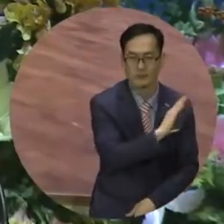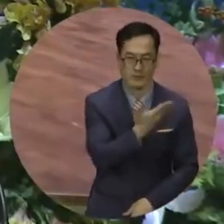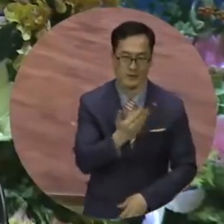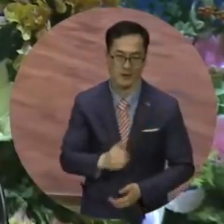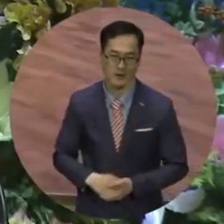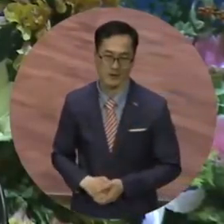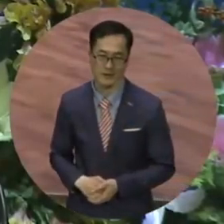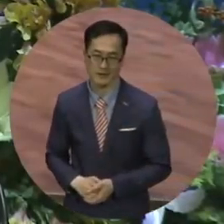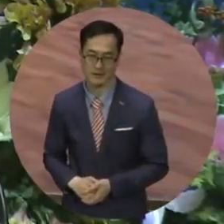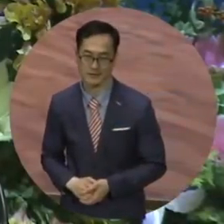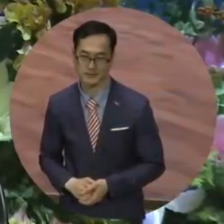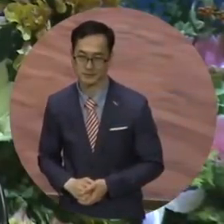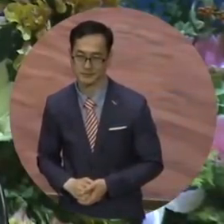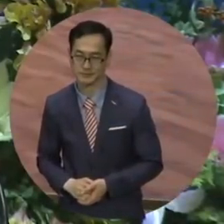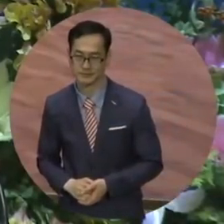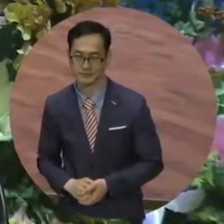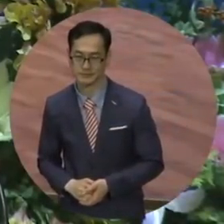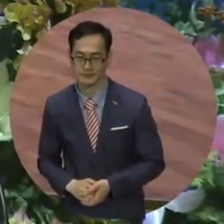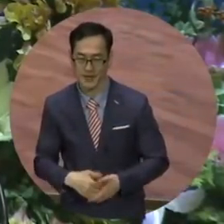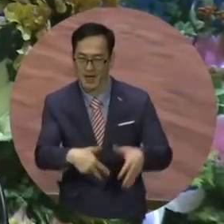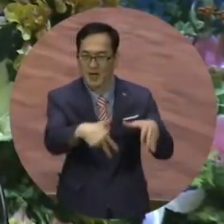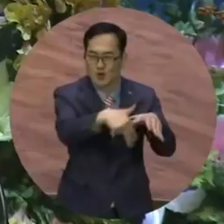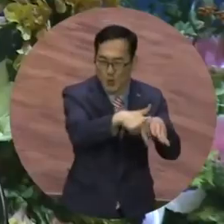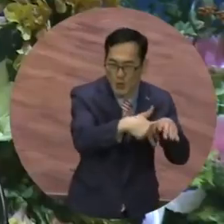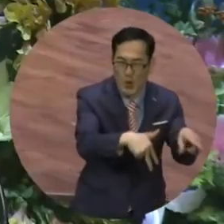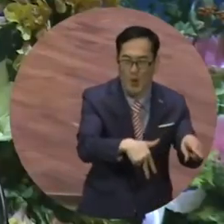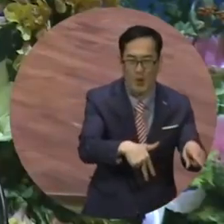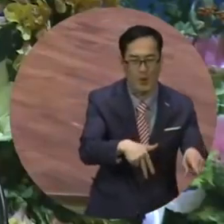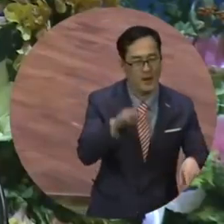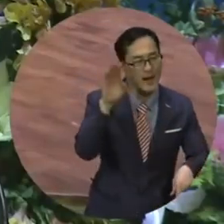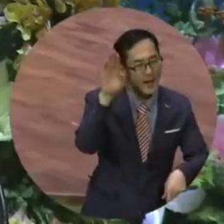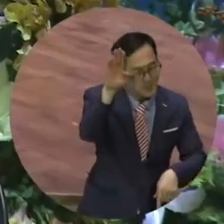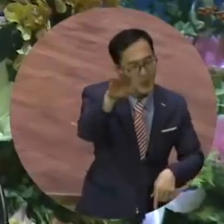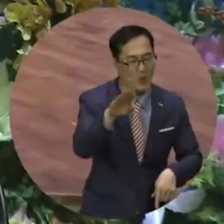윤리적 도덕적으로 좋은 가르침을 주지요. 그러나